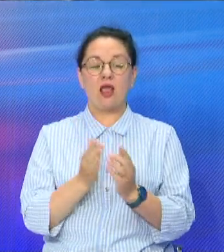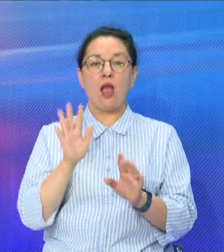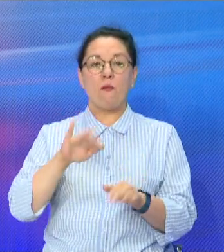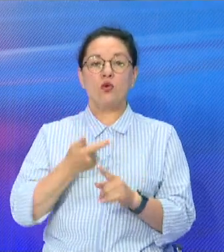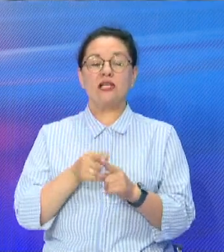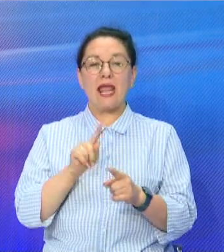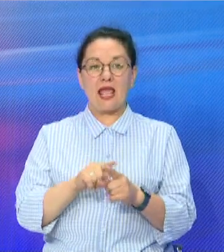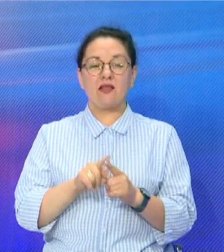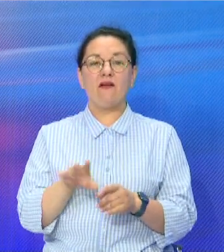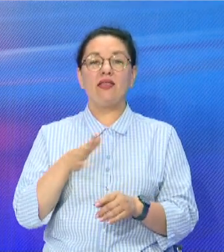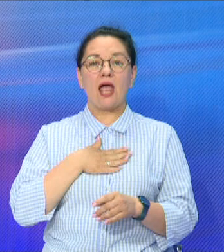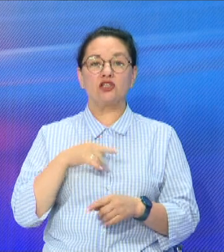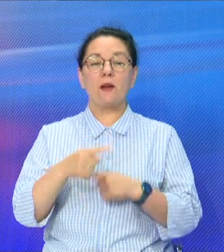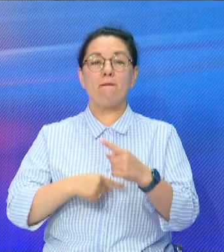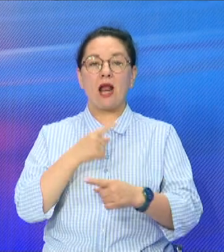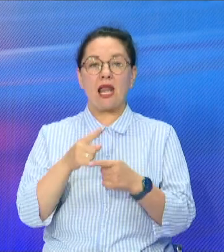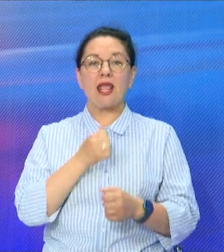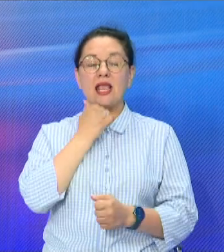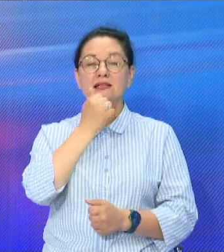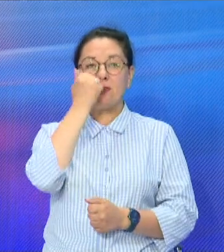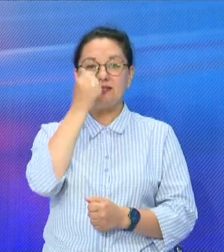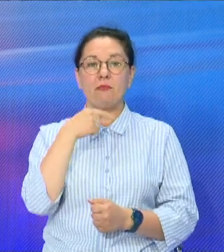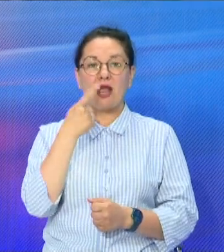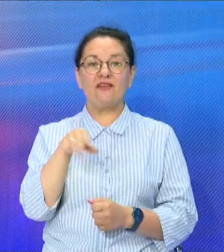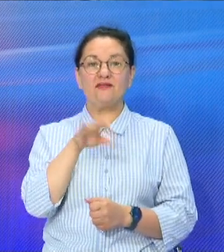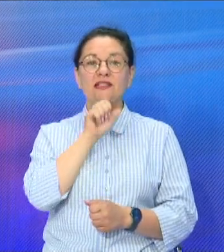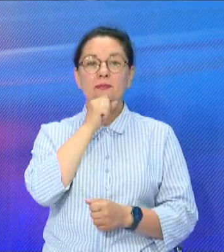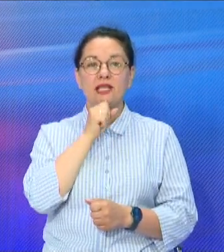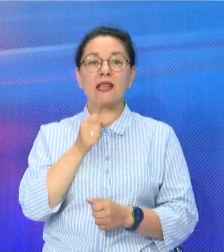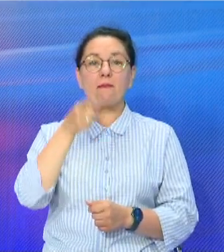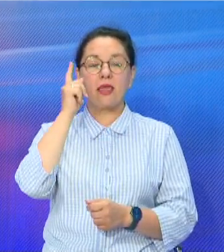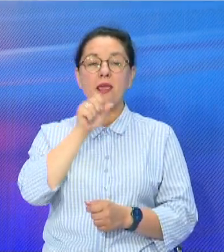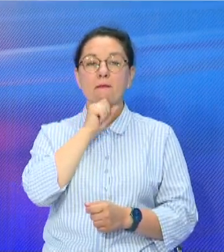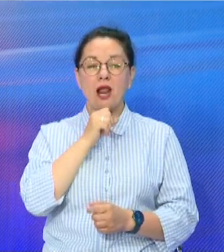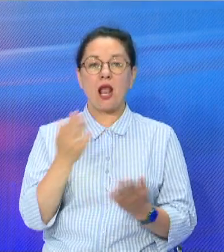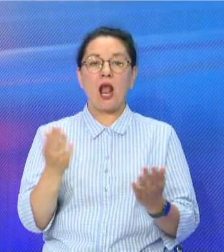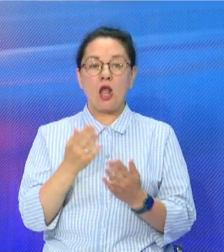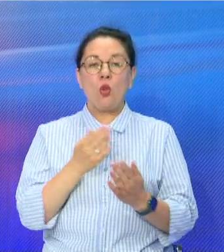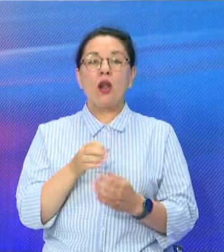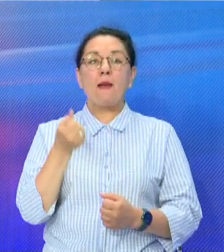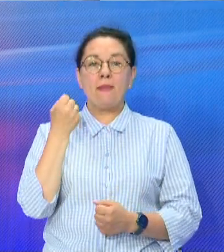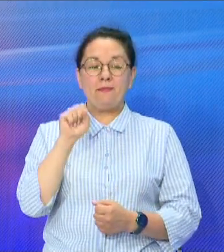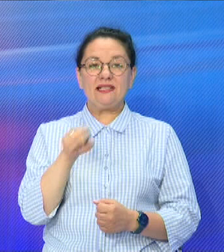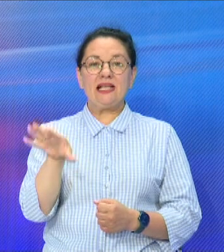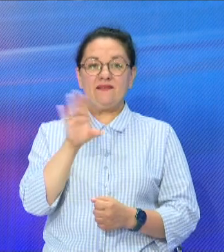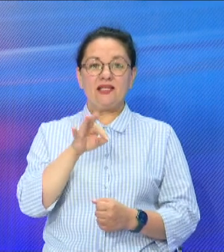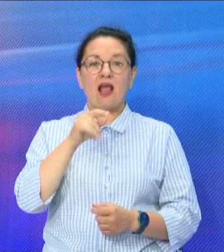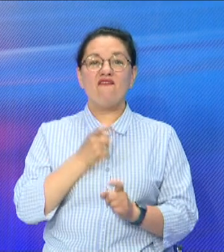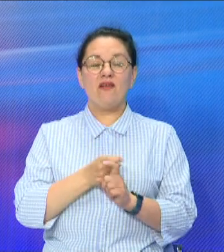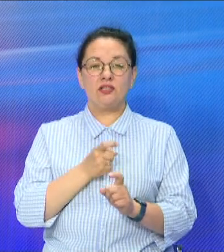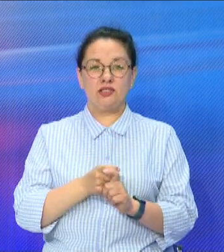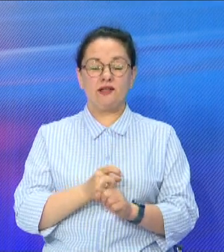и сегодняшнее поколение дику я своим дедам и прадедам oceanis отступили агрессором вернули мир и спокойно родную